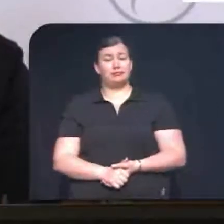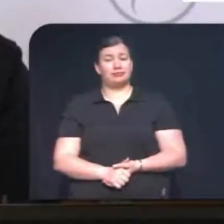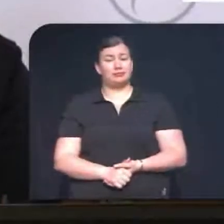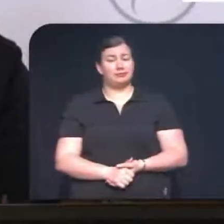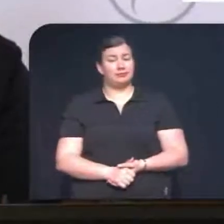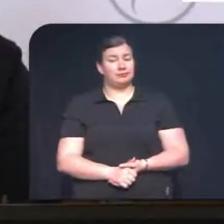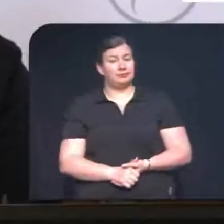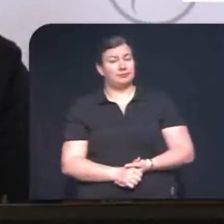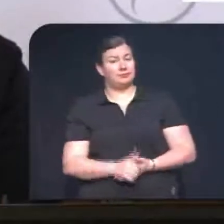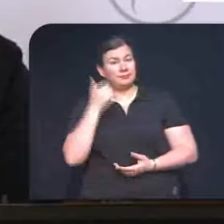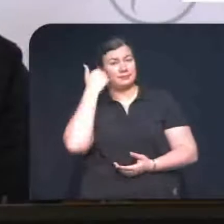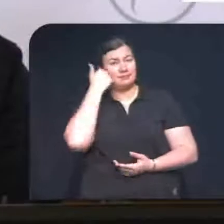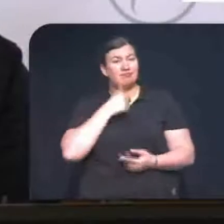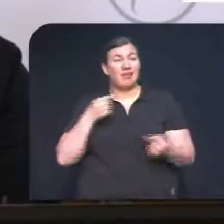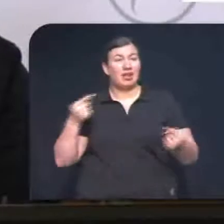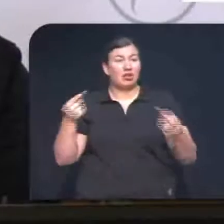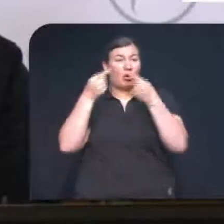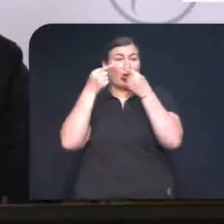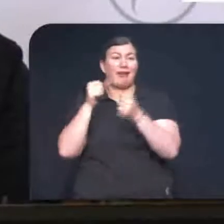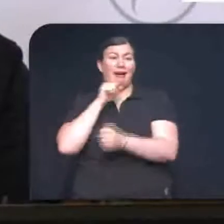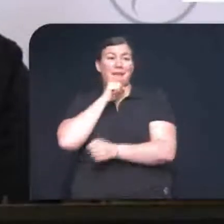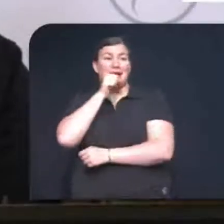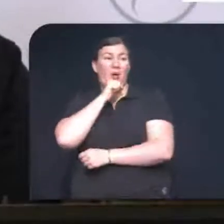bitte ans kontra Mikrofon